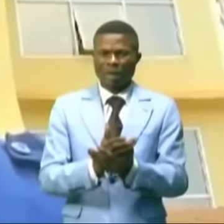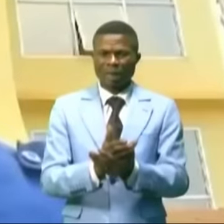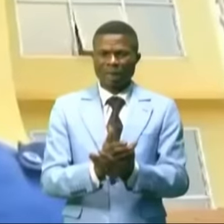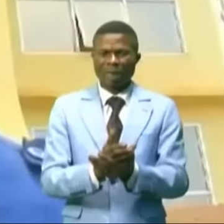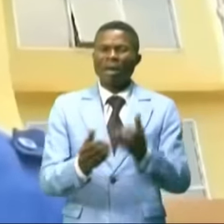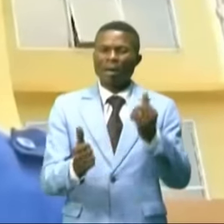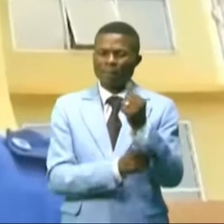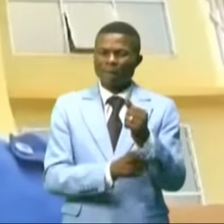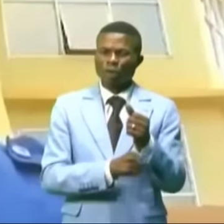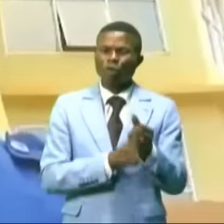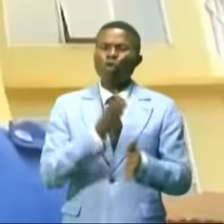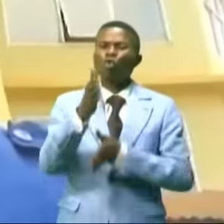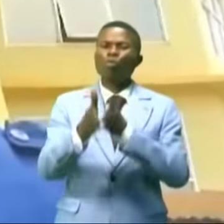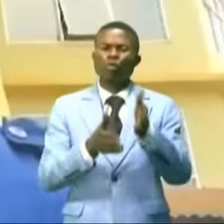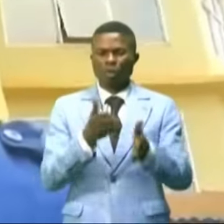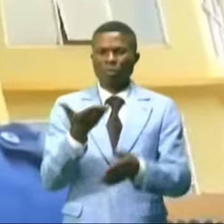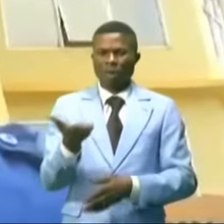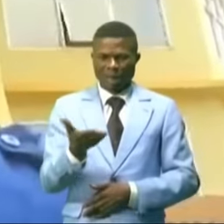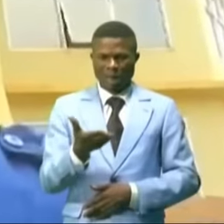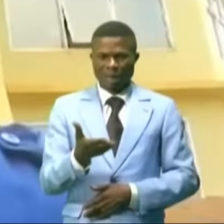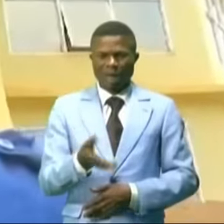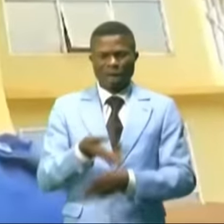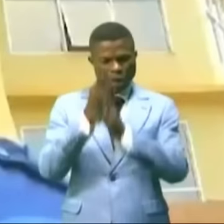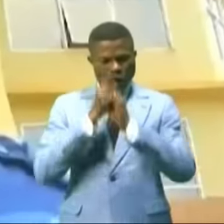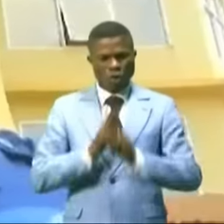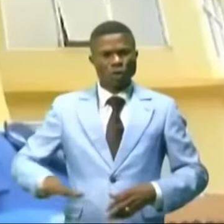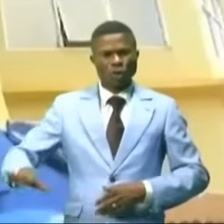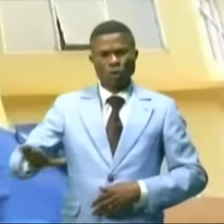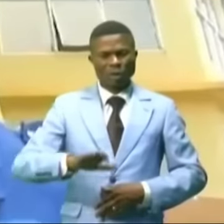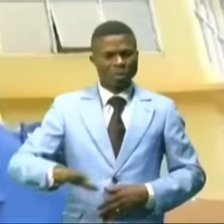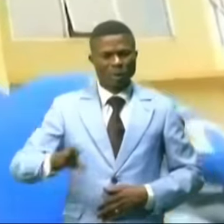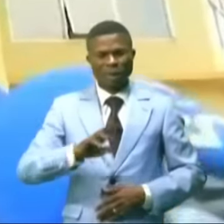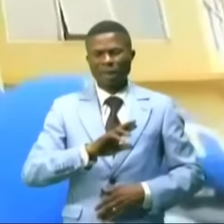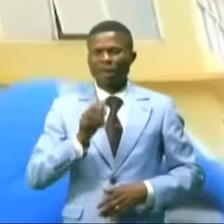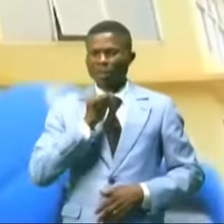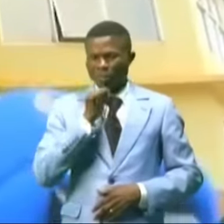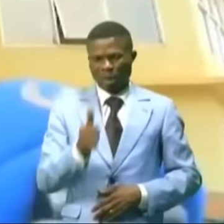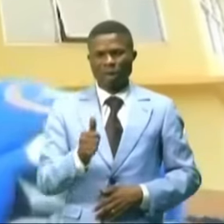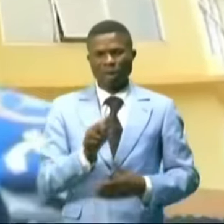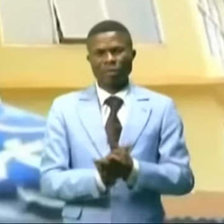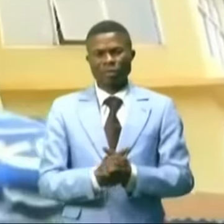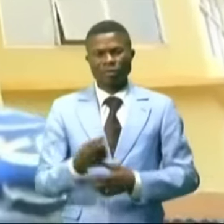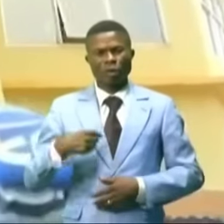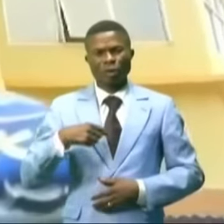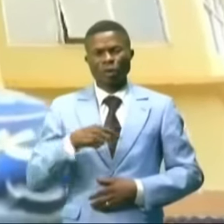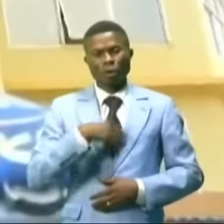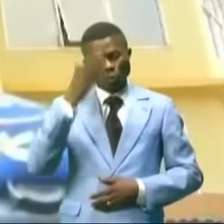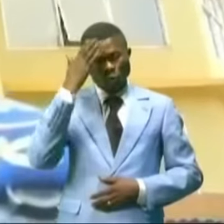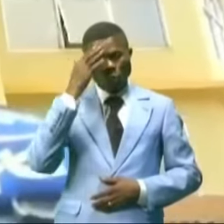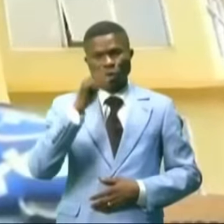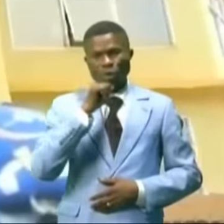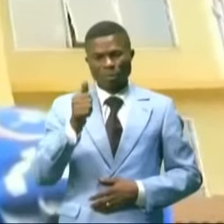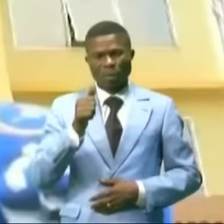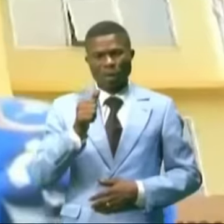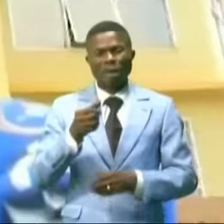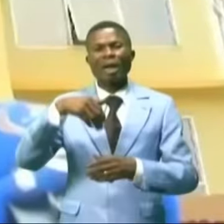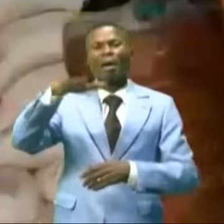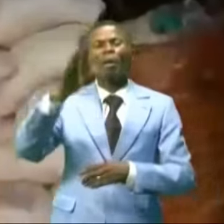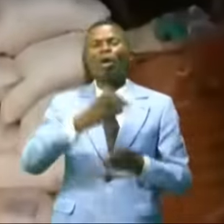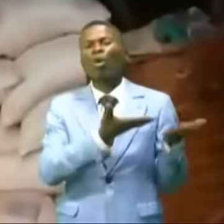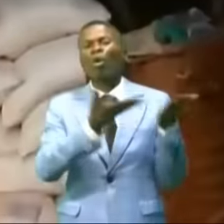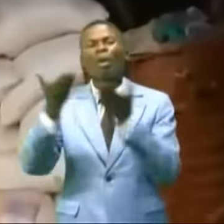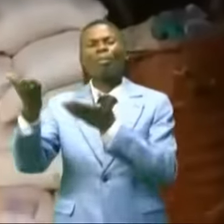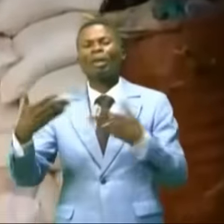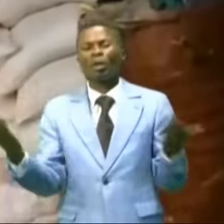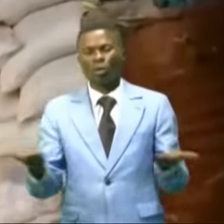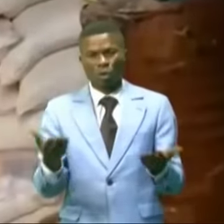genre d'actes qui n'honorent pas la République démocratique du Congo. Bon, nous ne connaissons pas la destination. Nous